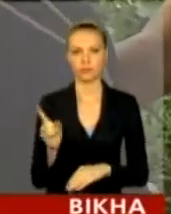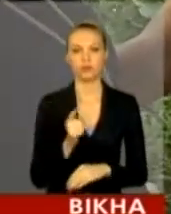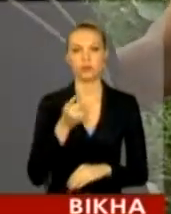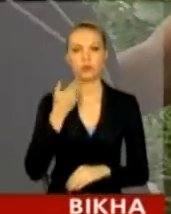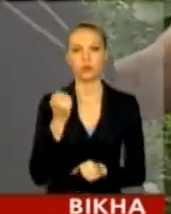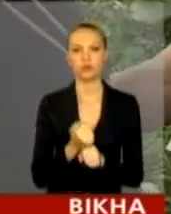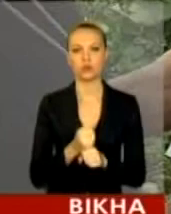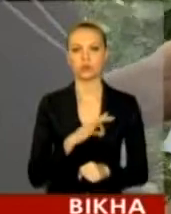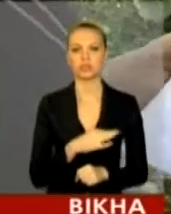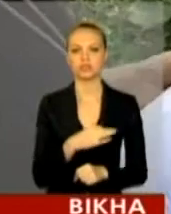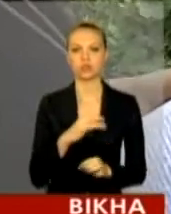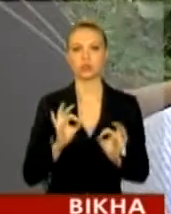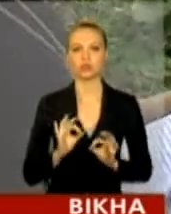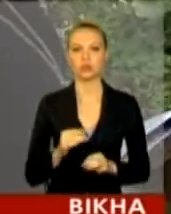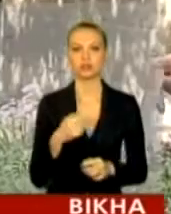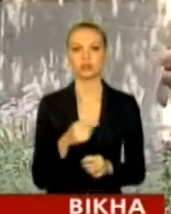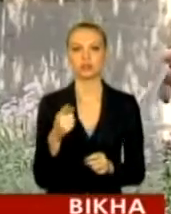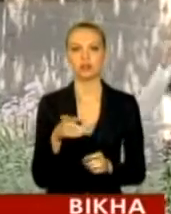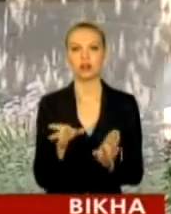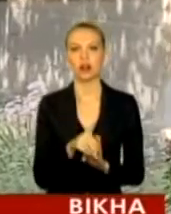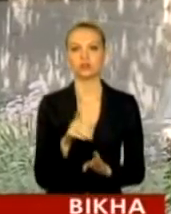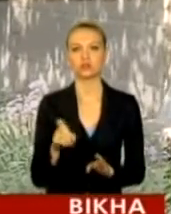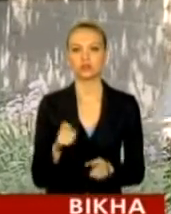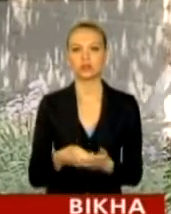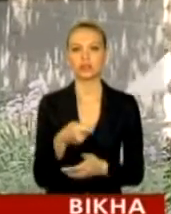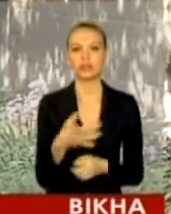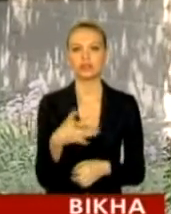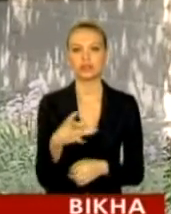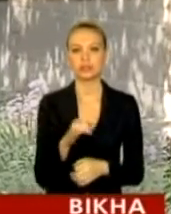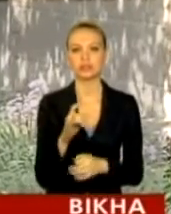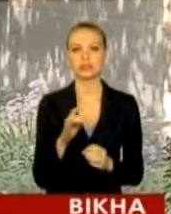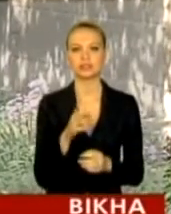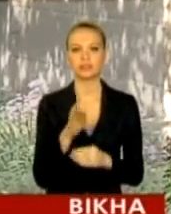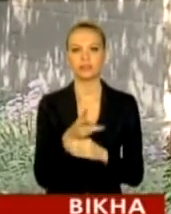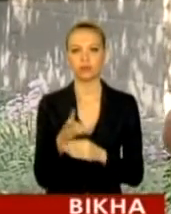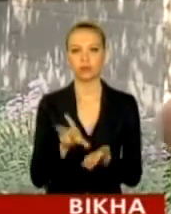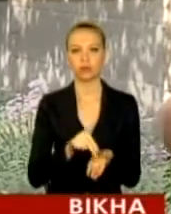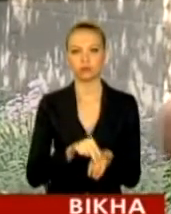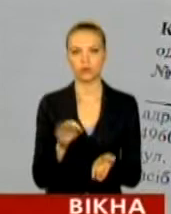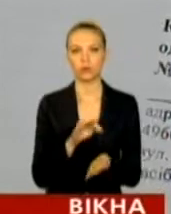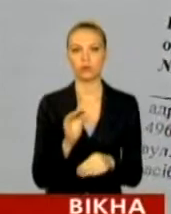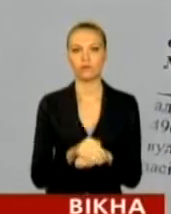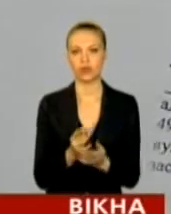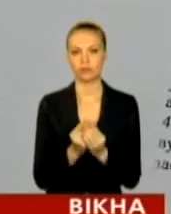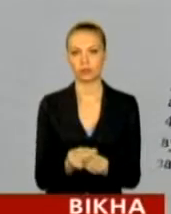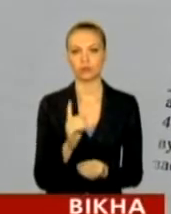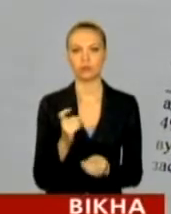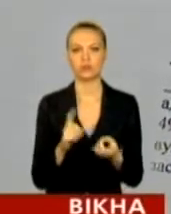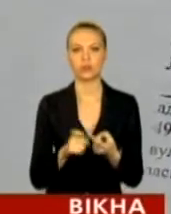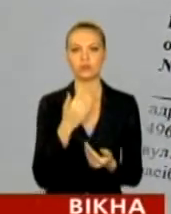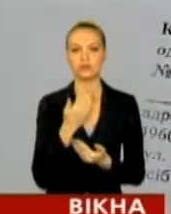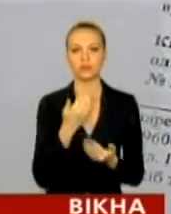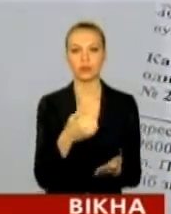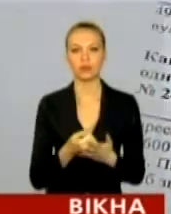полегшити роботу слідчим, юристи кандидата разом із документами надали диски із відеоматеріалами про факт вербування. Оскільки у зв'язку зі зверненням